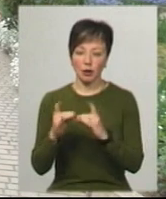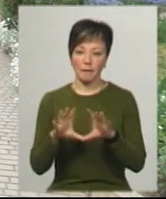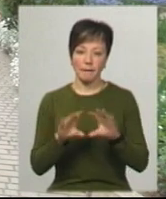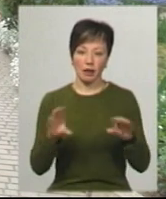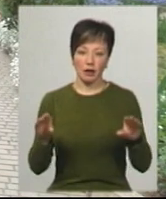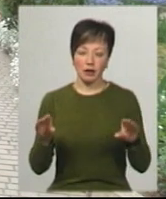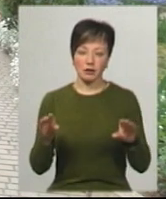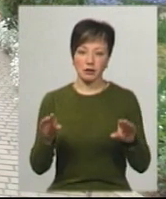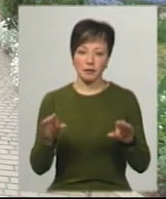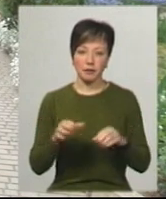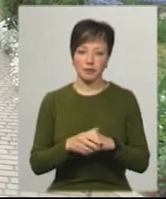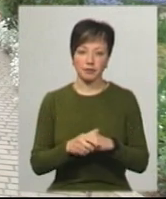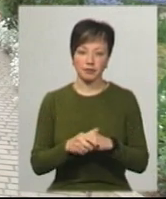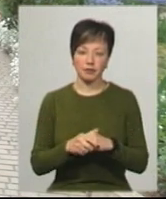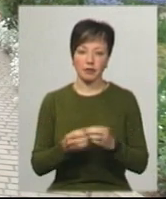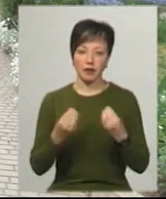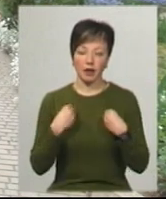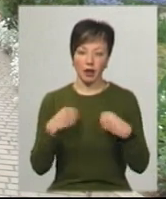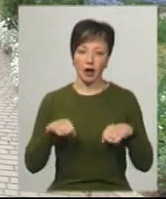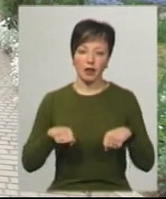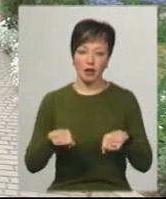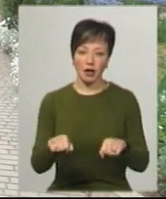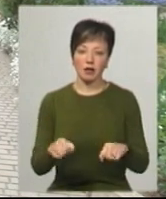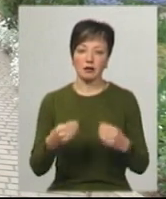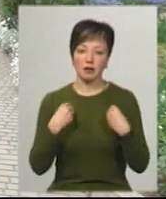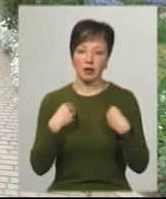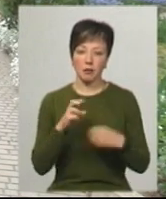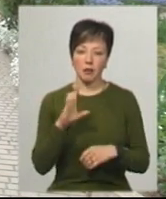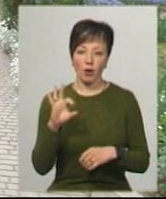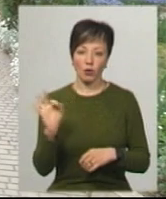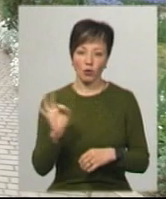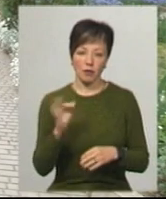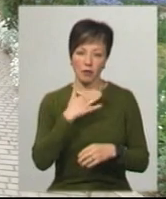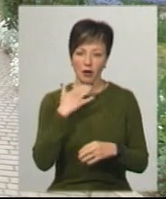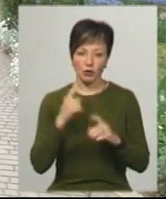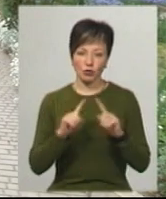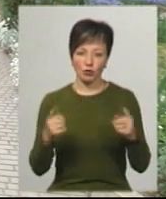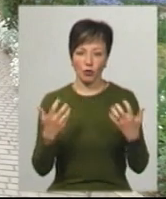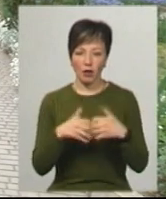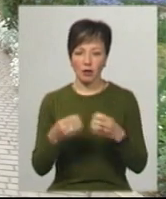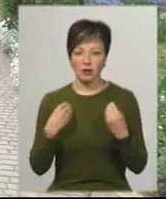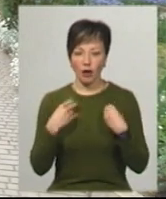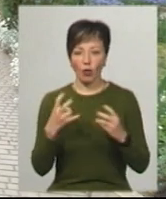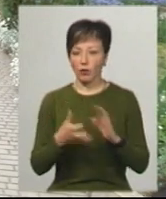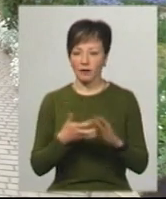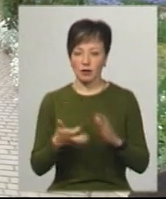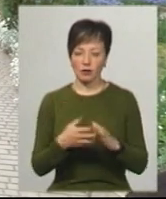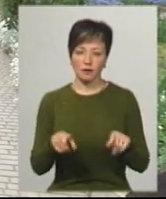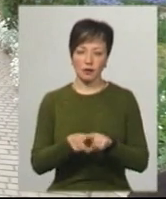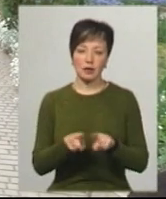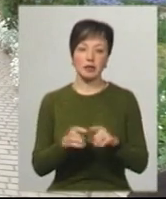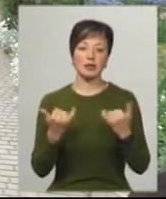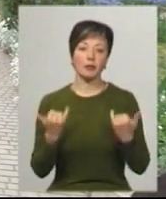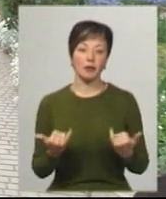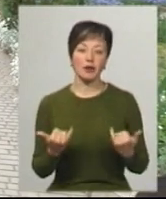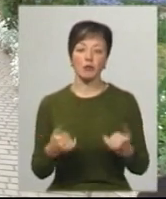матраси протилежневі, надали каталочки, надали біотуалети, багато якого обладнання надали, але його не вистачає. І тепер